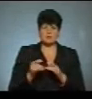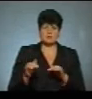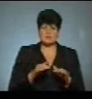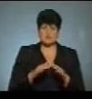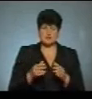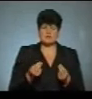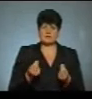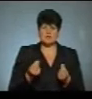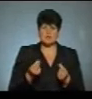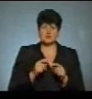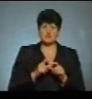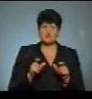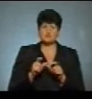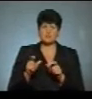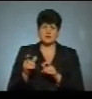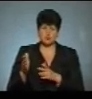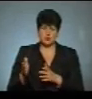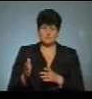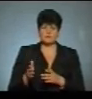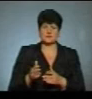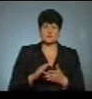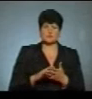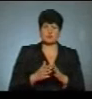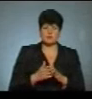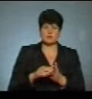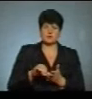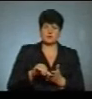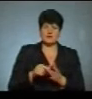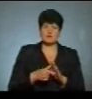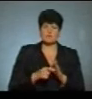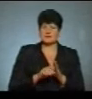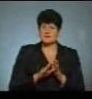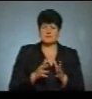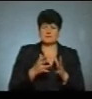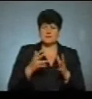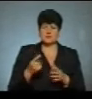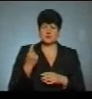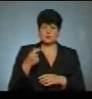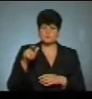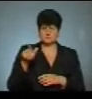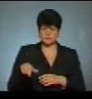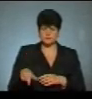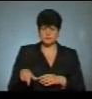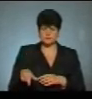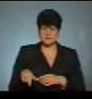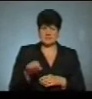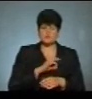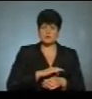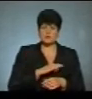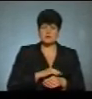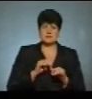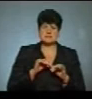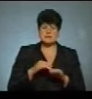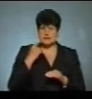діяльності фінансових установ за умови перебування в приміщенні не більше одного відвідувача з використанням